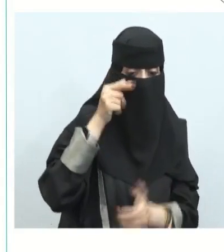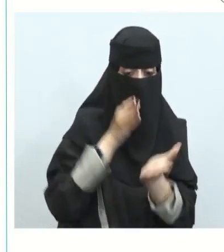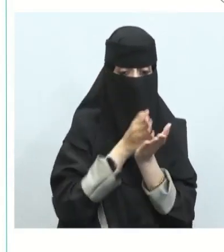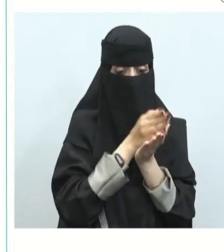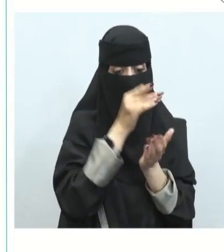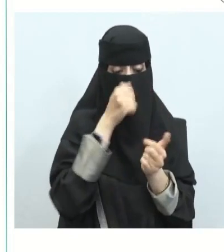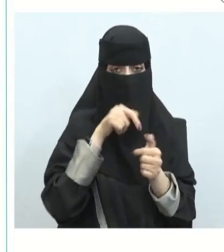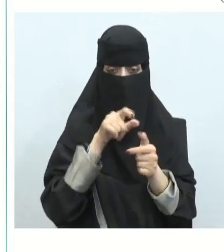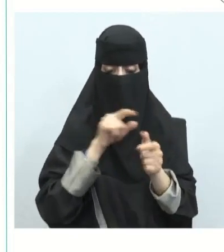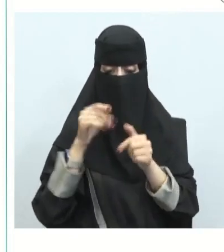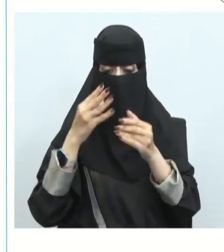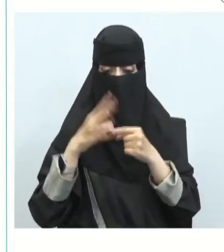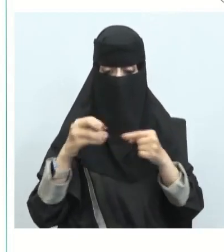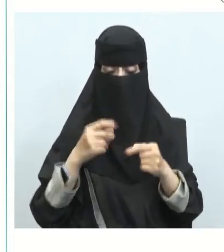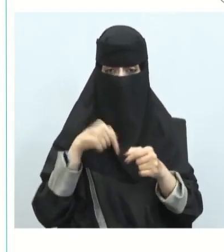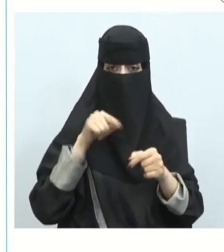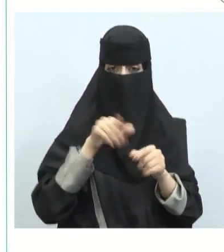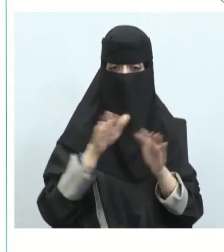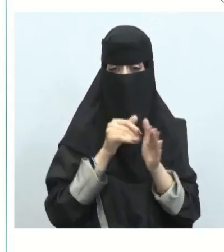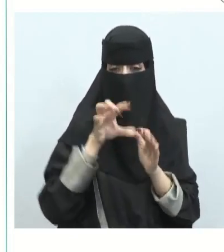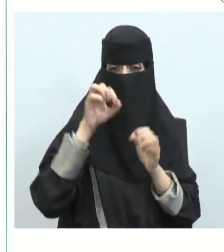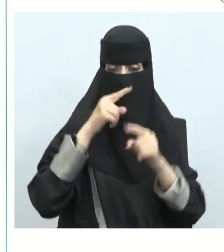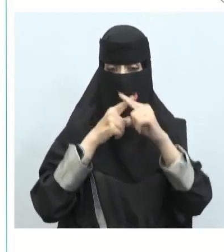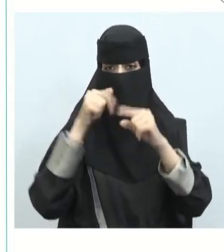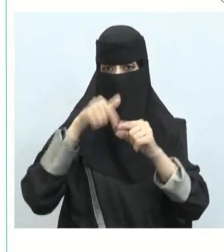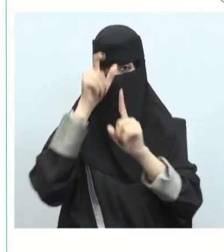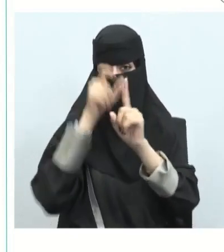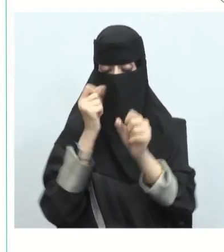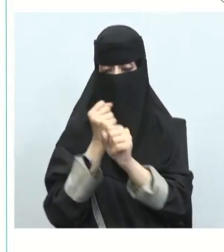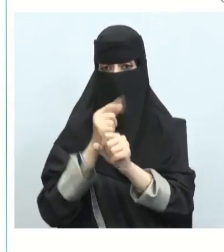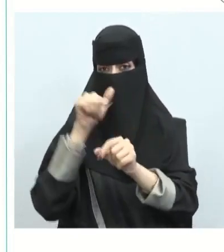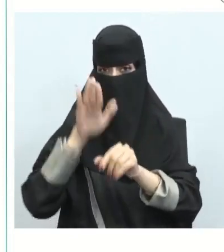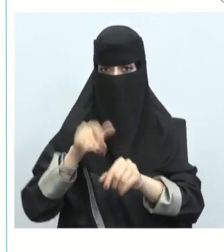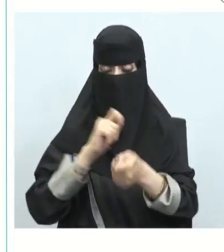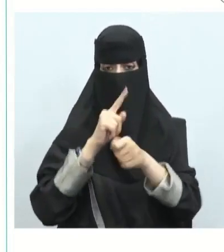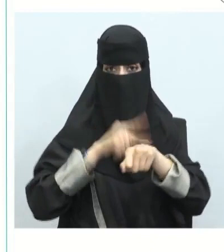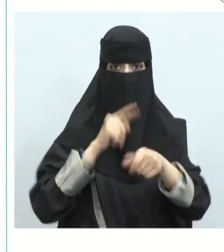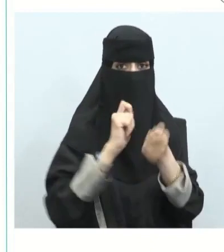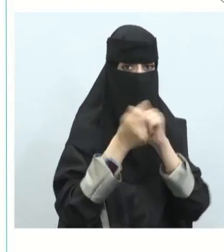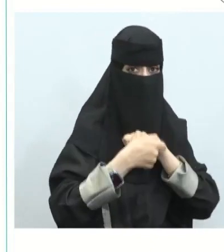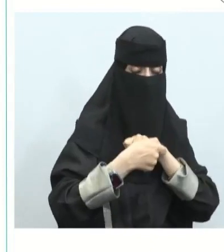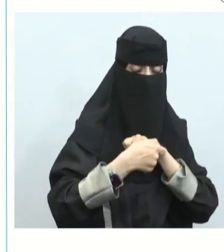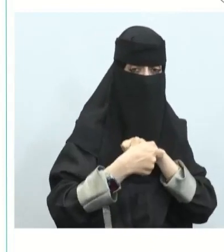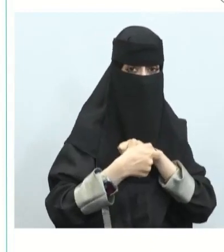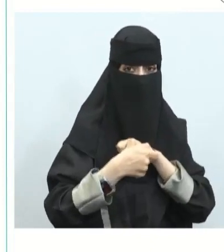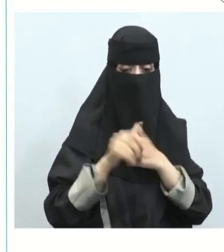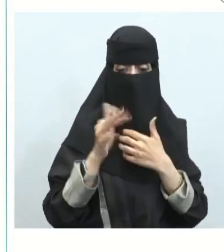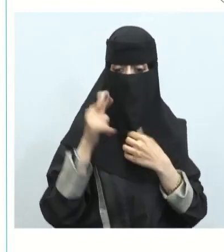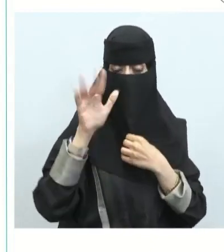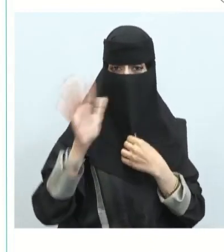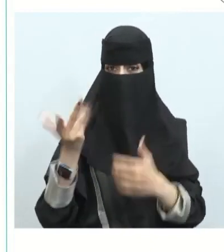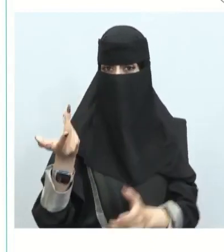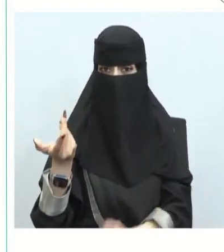الاعتماد عليها تقليل انتقاد الاخطاء التي يرتكبها الموظفون اثناء التغيير ذكرنا التروي مطلوب طلب